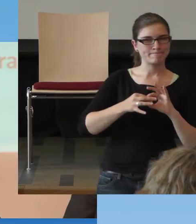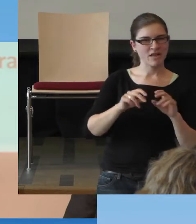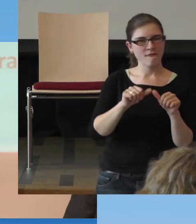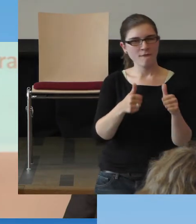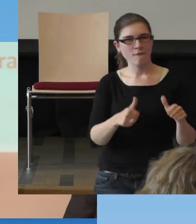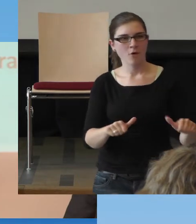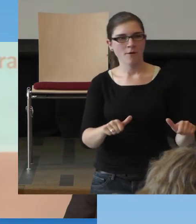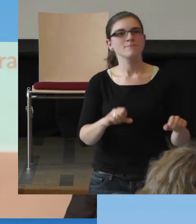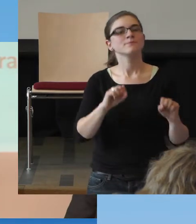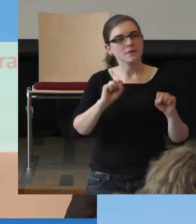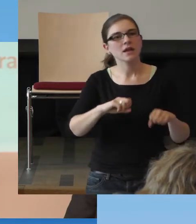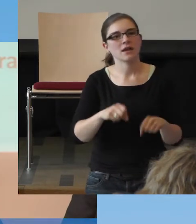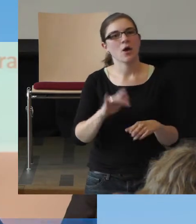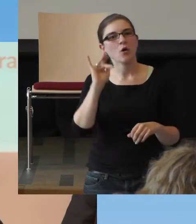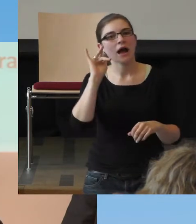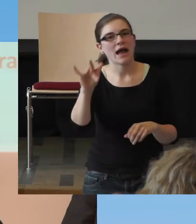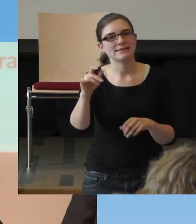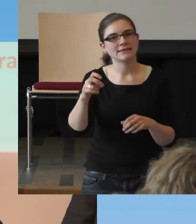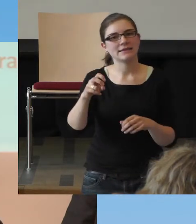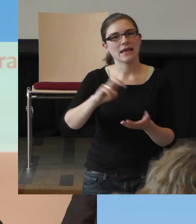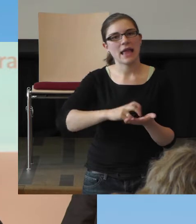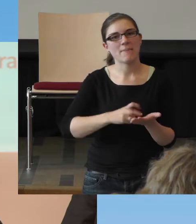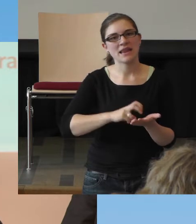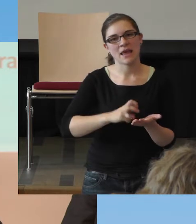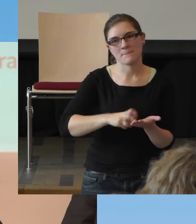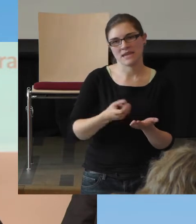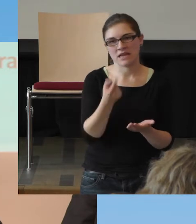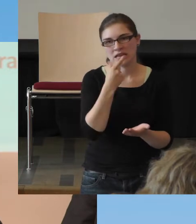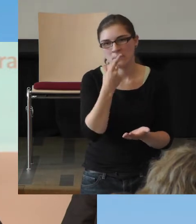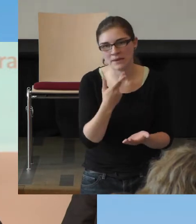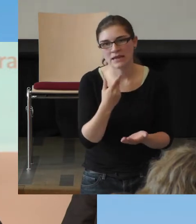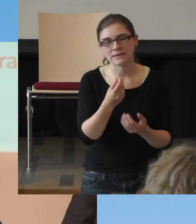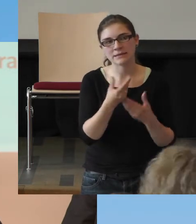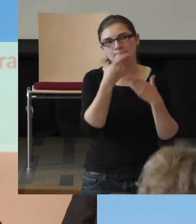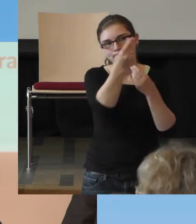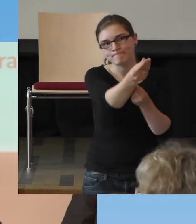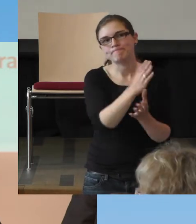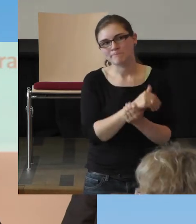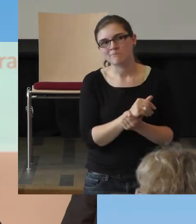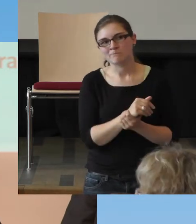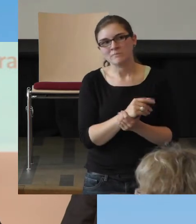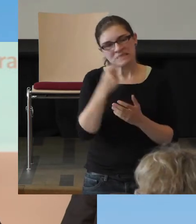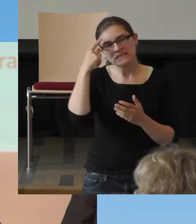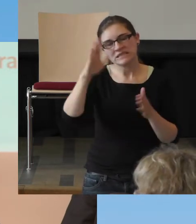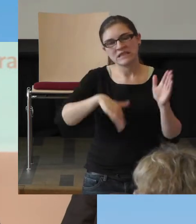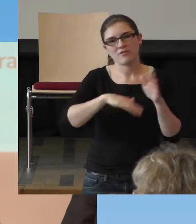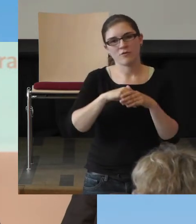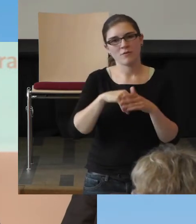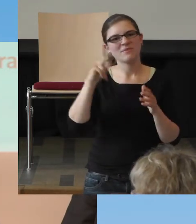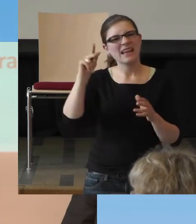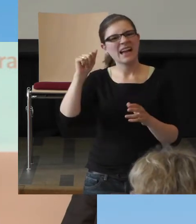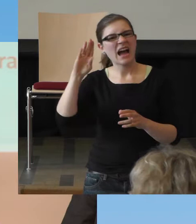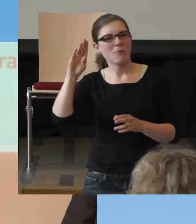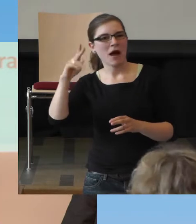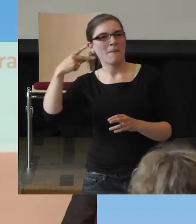ursprünglichen Antiepileptiker, die zur Nervenschmerztherapie eingesetzt werden, eigentlich die sinnvollsten. Auf Gabamazepin würde ich auch nicht